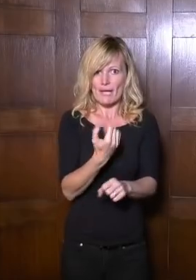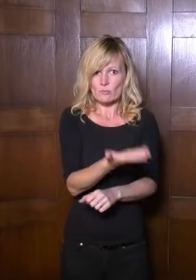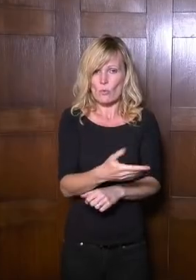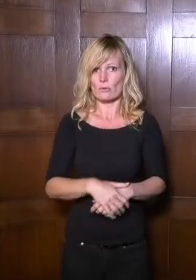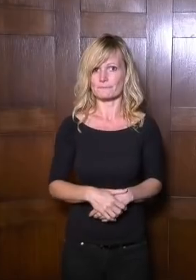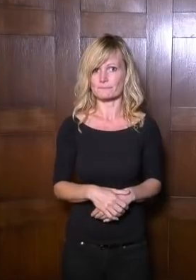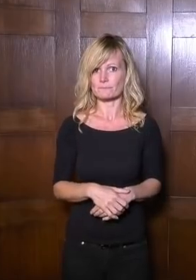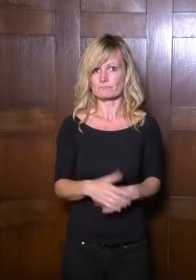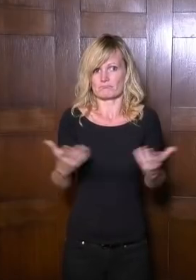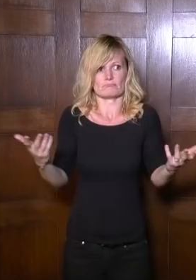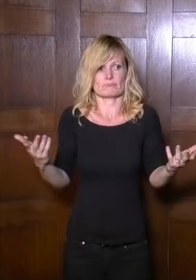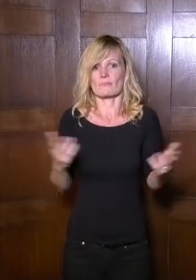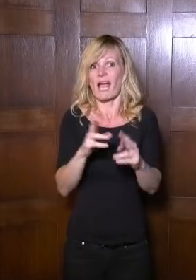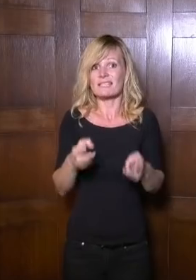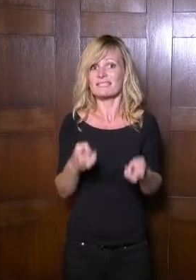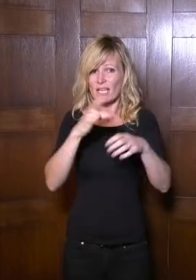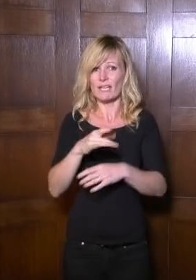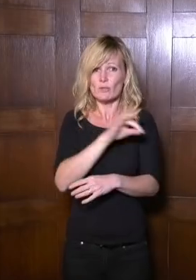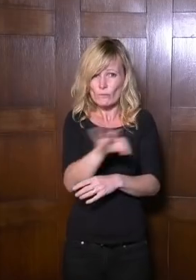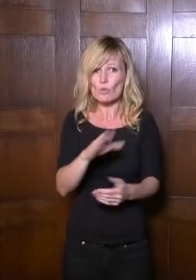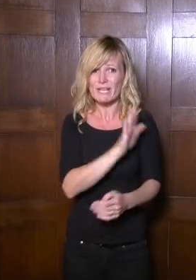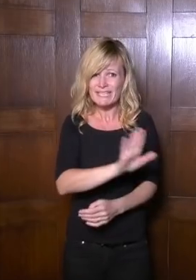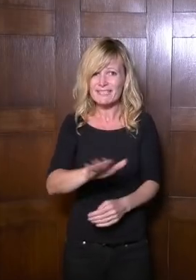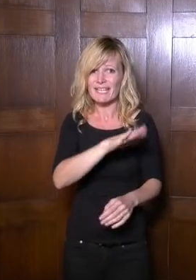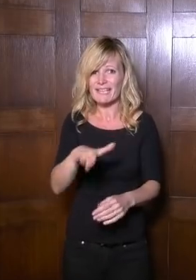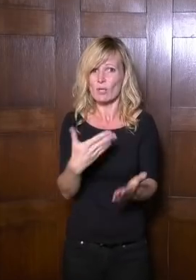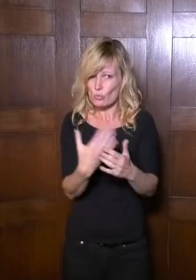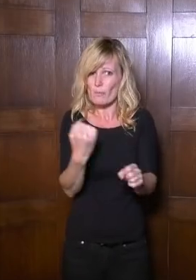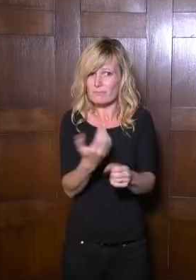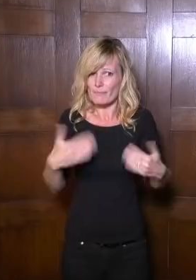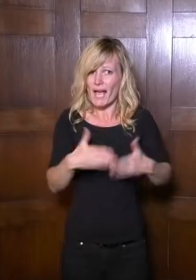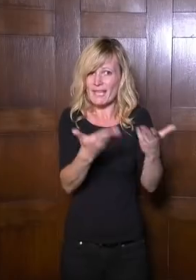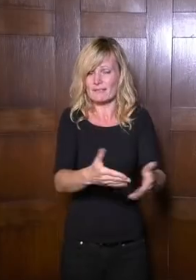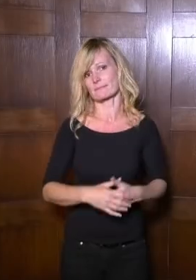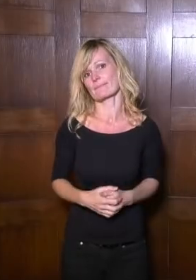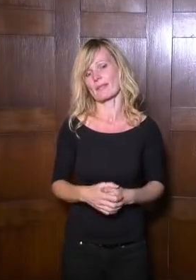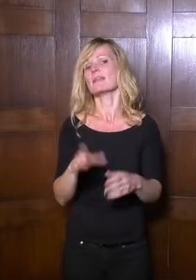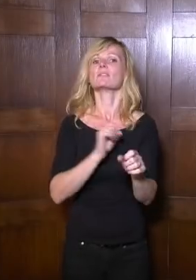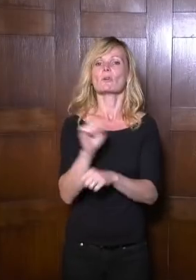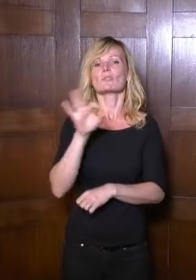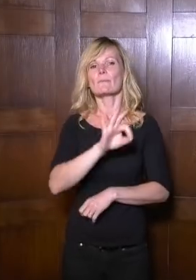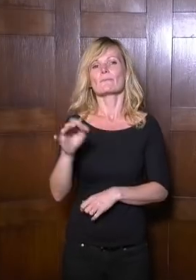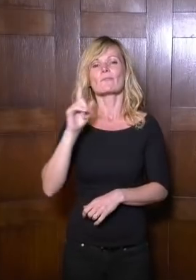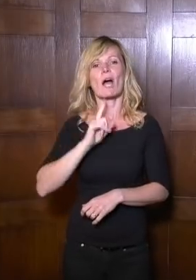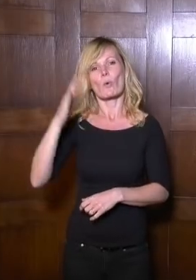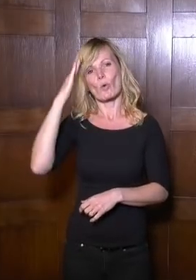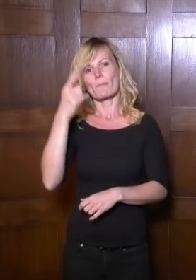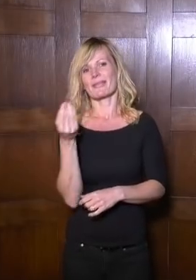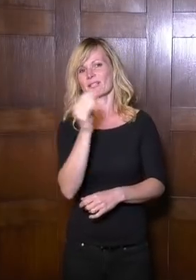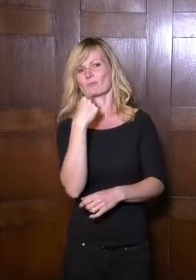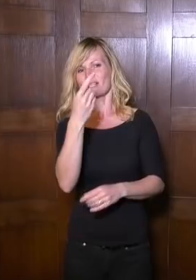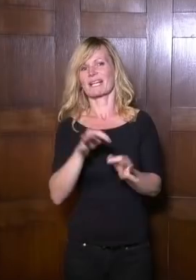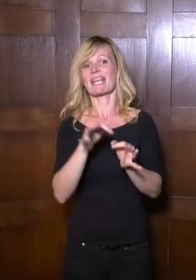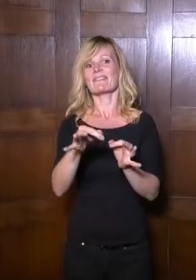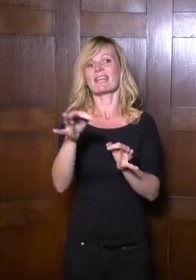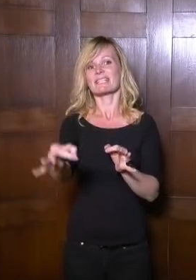machen Erzieherinnen für ihre Kinder. Ja. Ich muss trotzdem für die Frau Küpping noch was loswerden, Infektionsschutz.